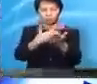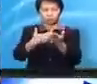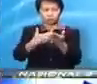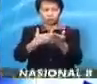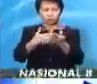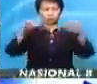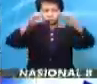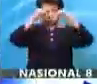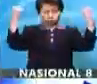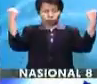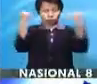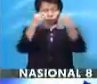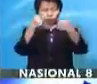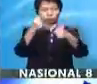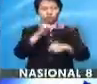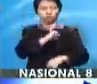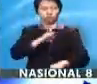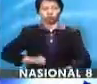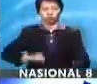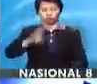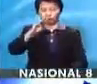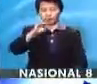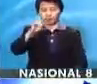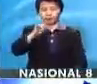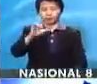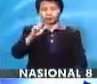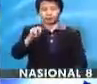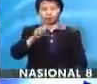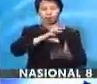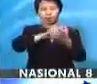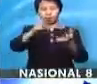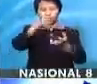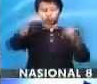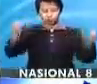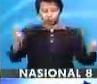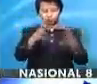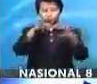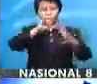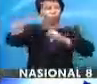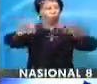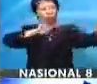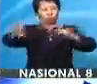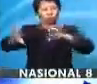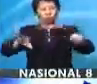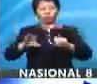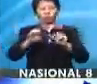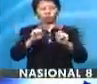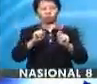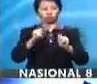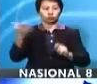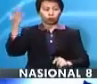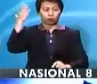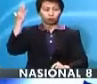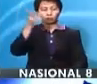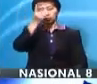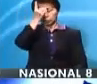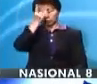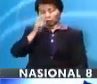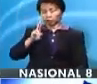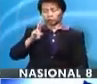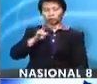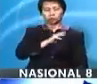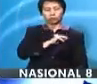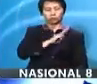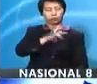struktur Stadium Sultan Mizan Zainal Abidin yang rosak akibat rusuhan penonton Sabtu lalu. Datuk Seri Ahmad Razif